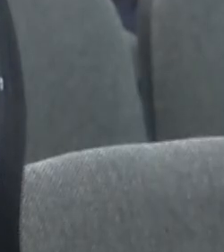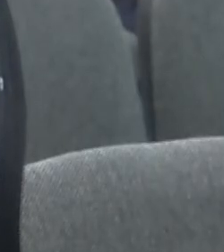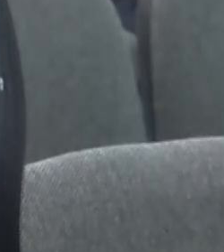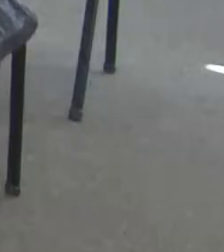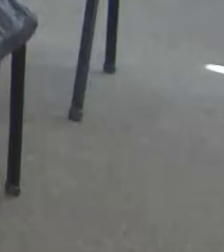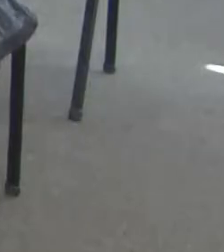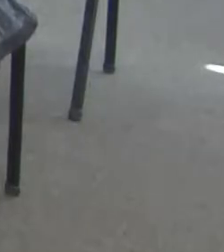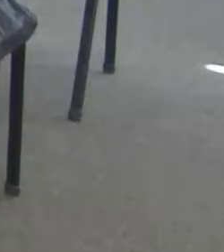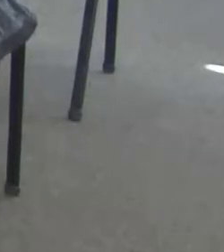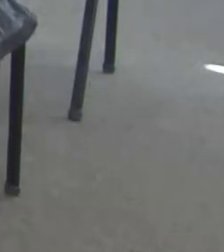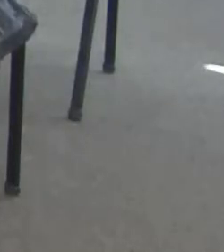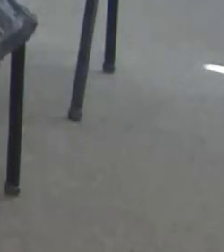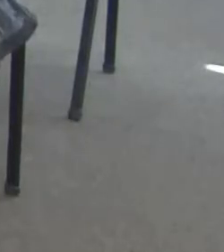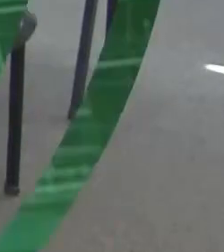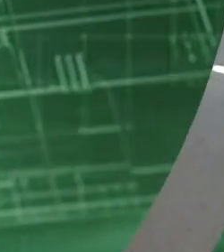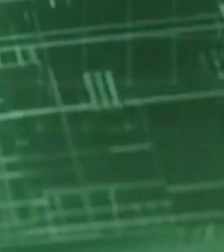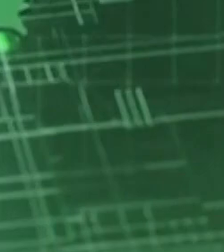несовершеннолетних. Подробности в выпуске.